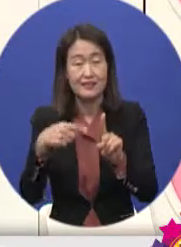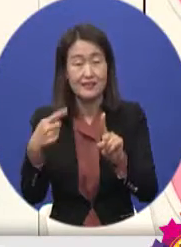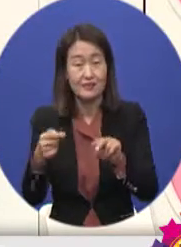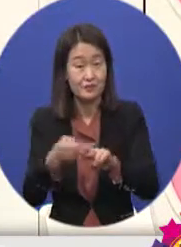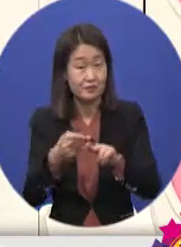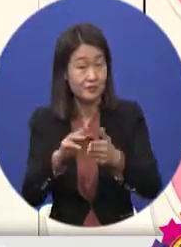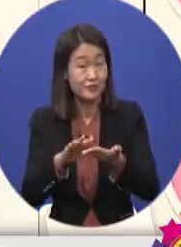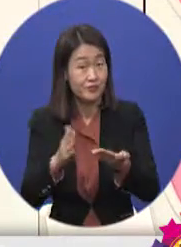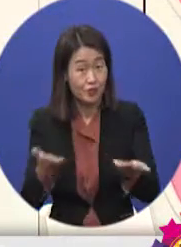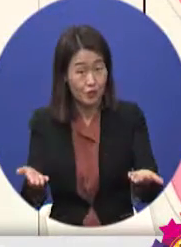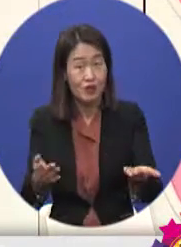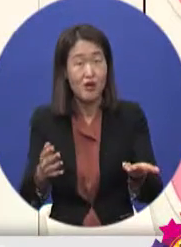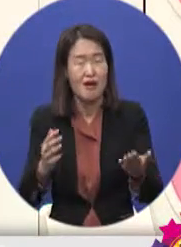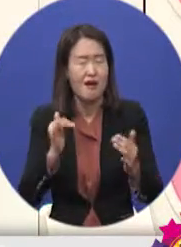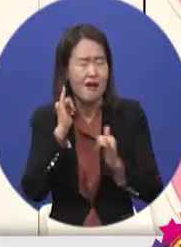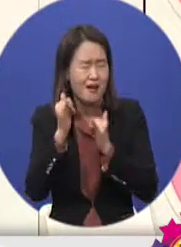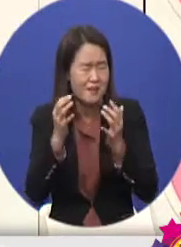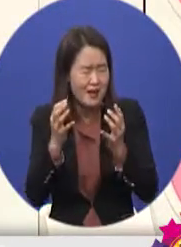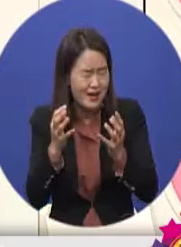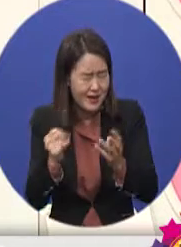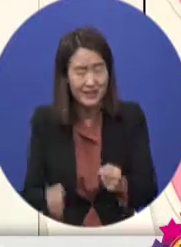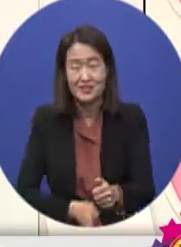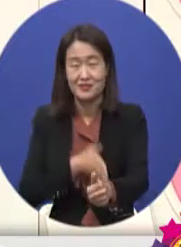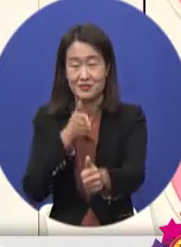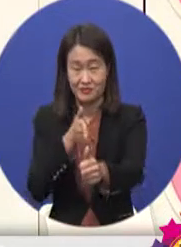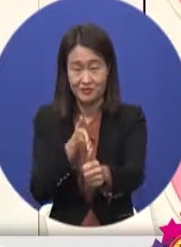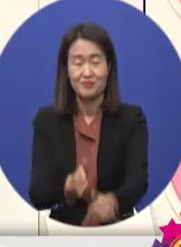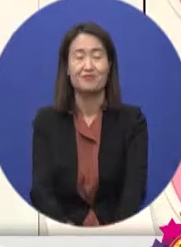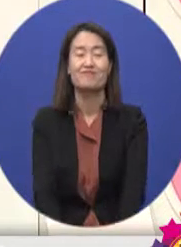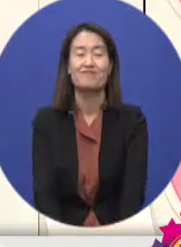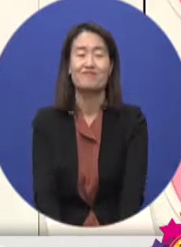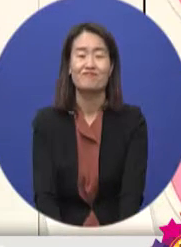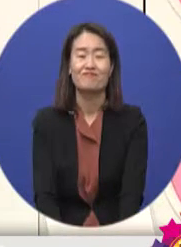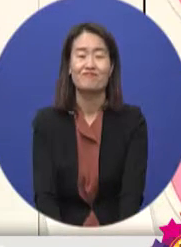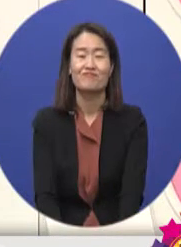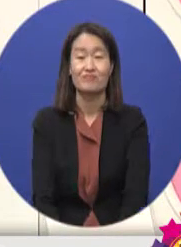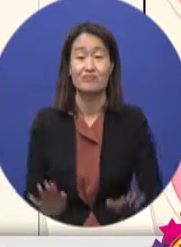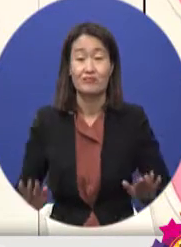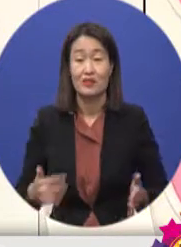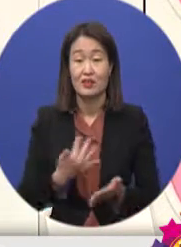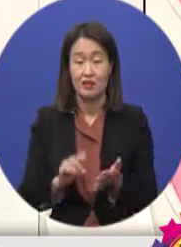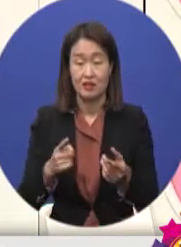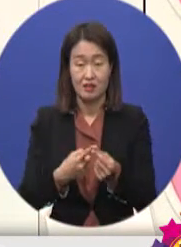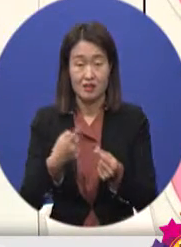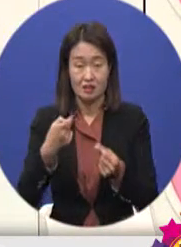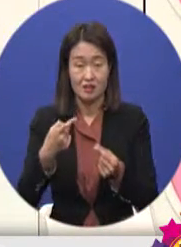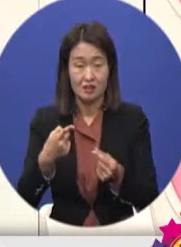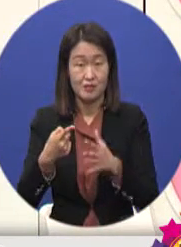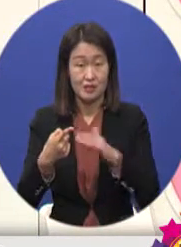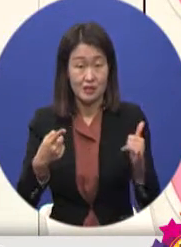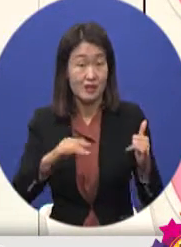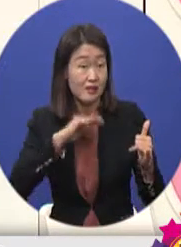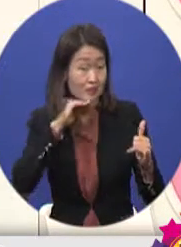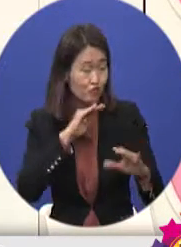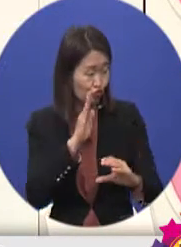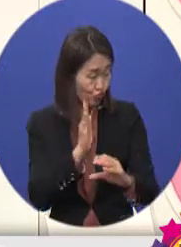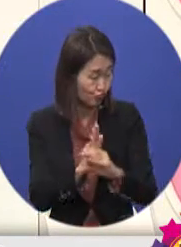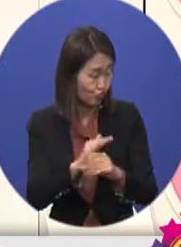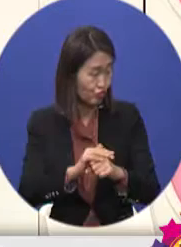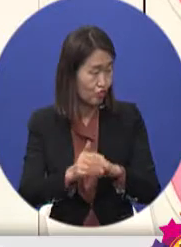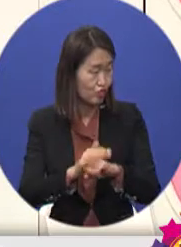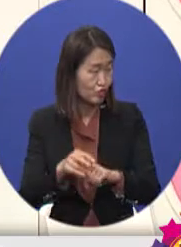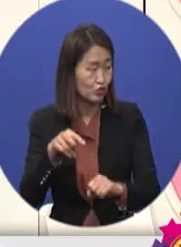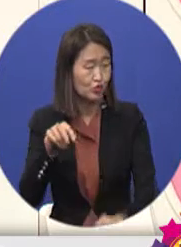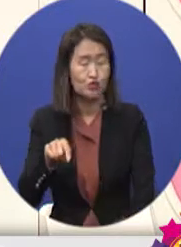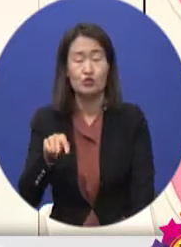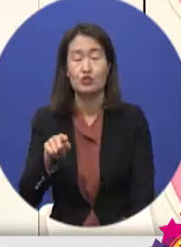하겠습니다. 많은 참여 부탁드립니다. 자, 11번째 참가자 기다리고 계십니다. 대구